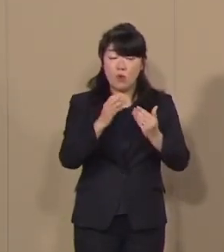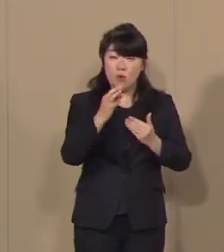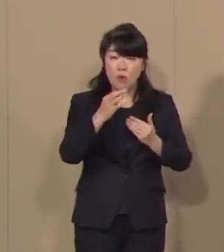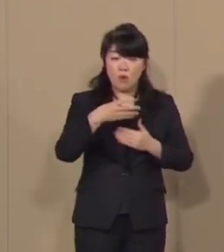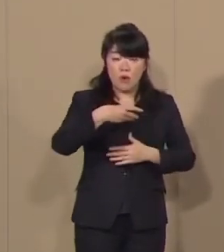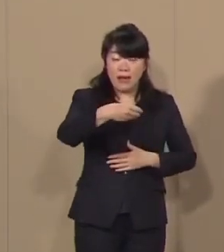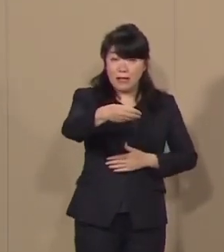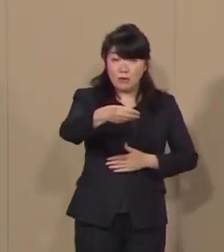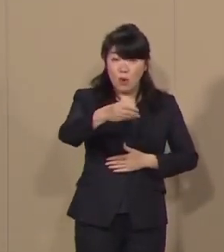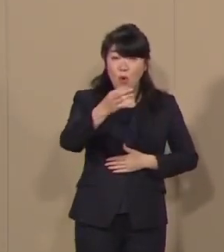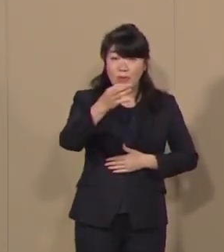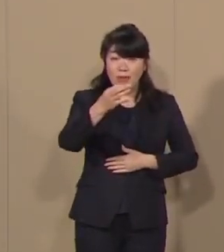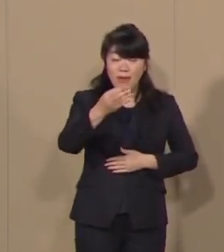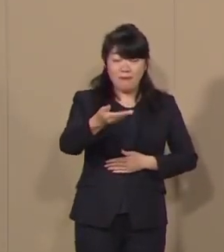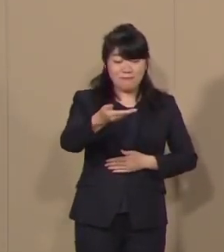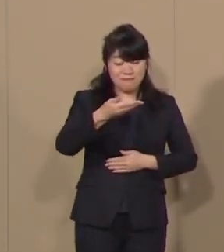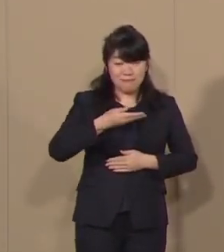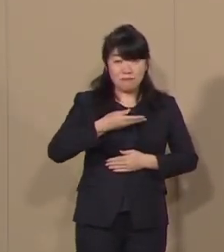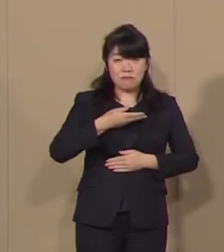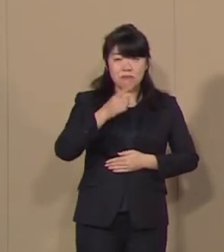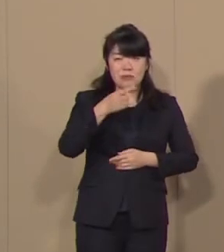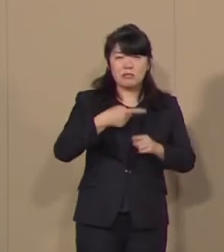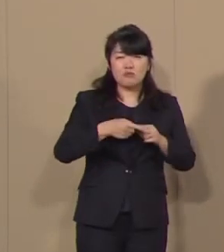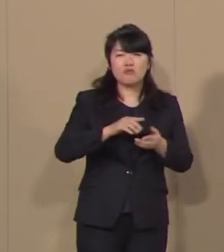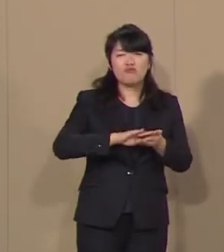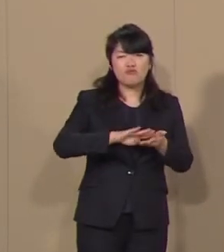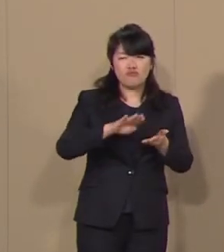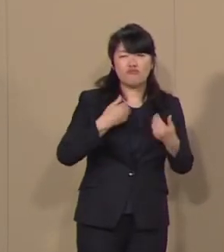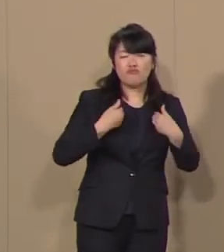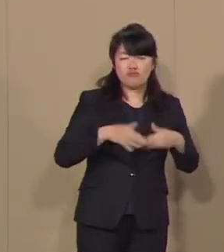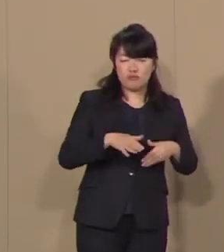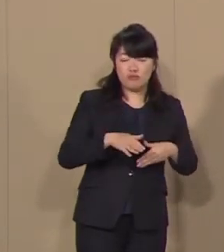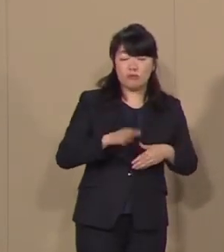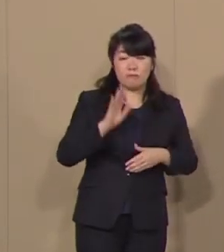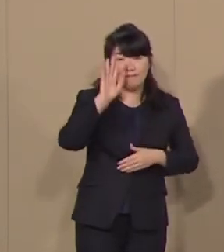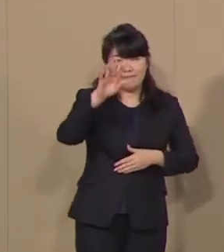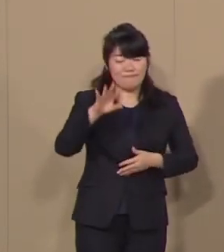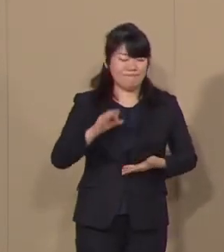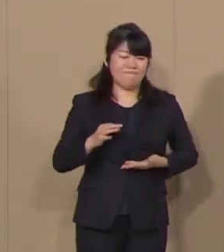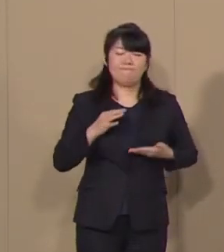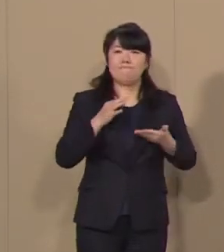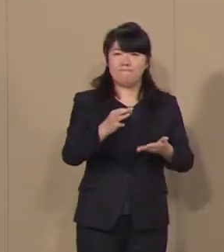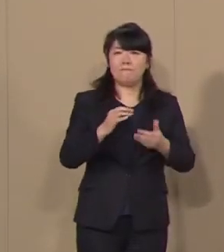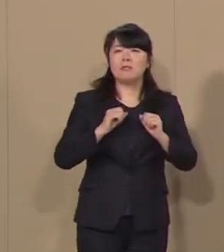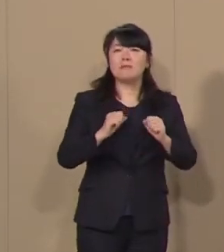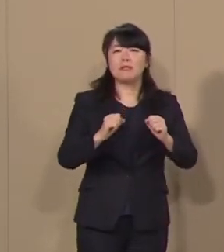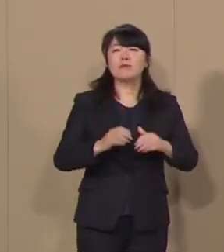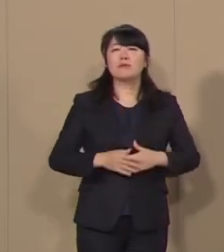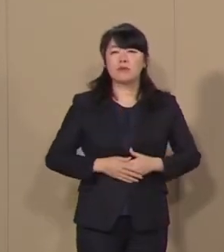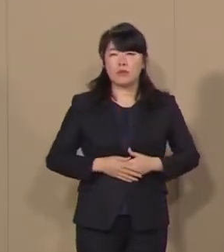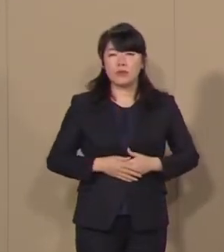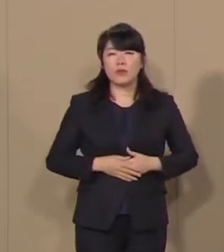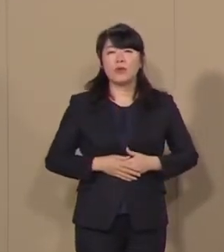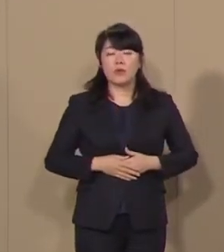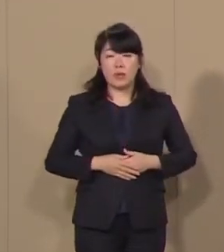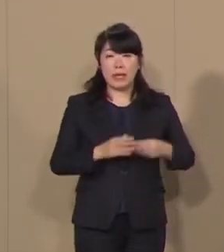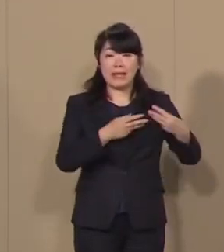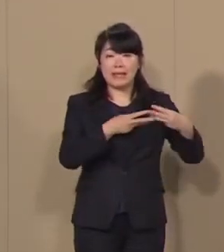今後の奨学金は原則給付型にします社民党は非正規